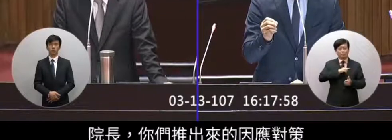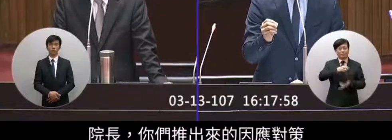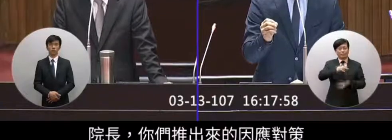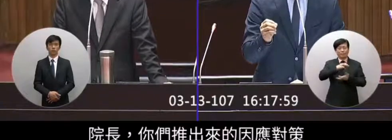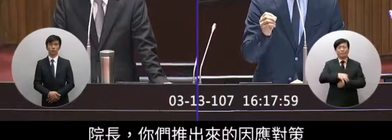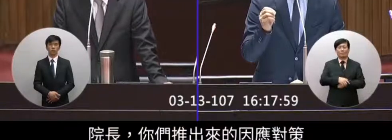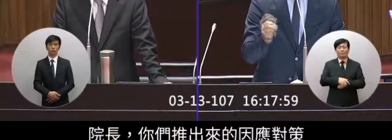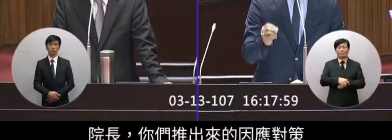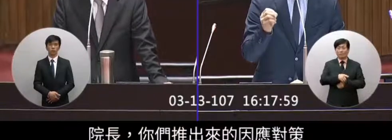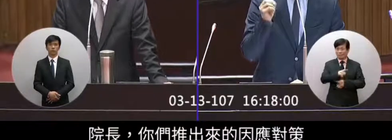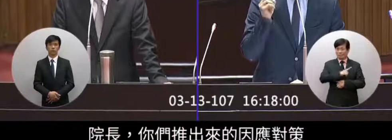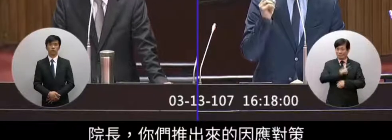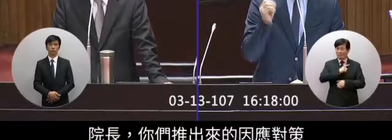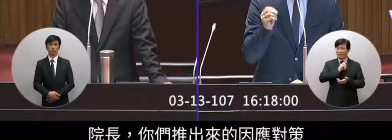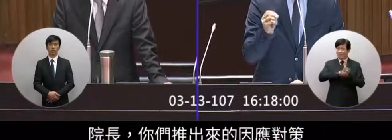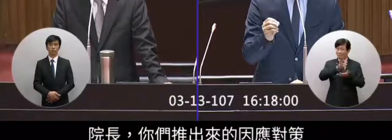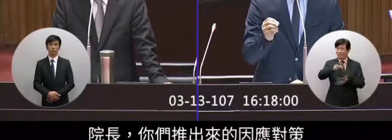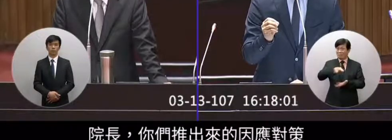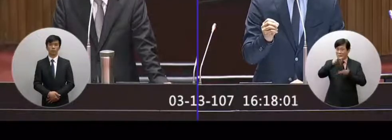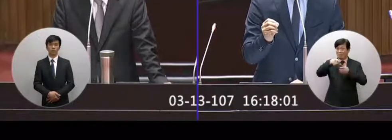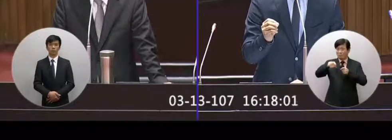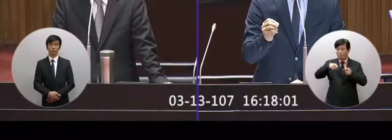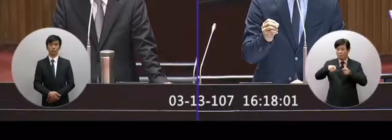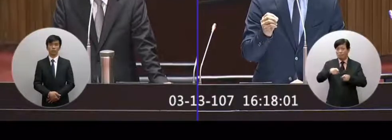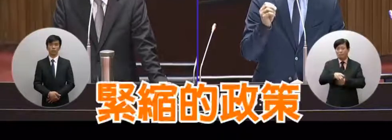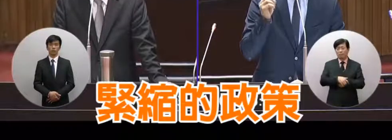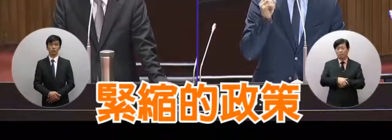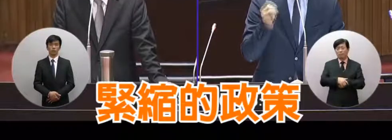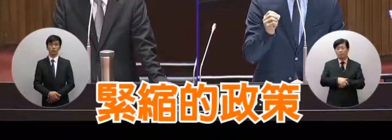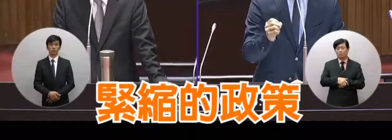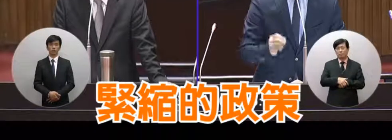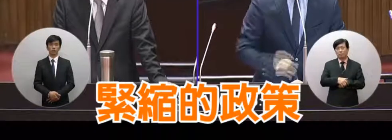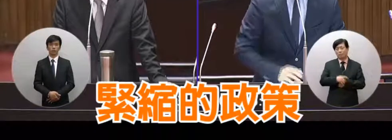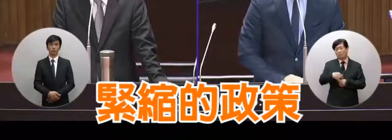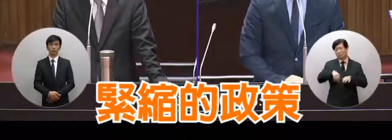院长你们推出来的因应对策是紧缩的政策。